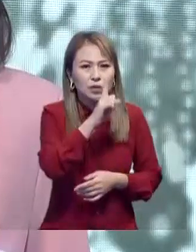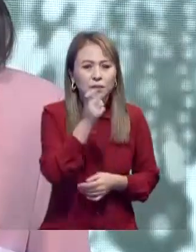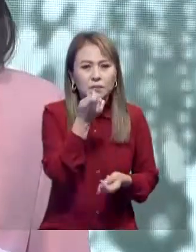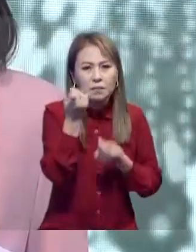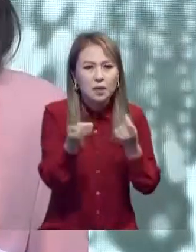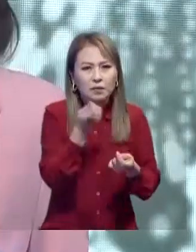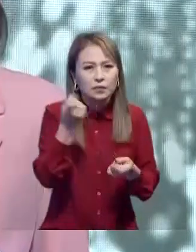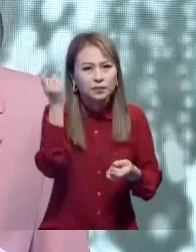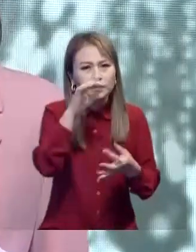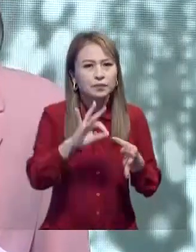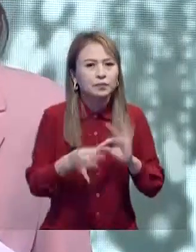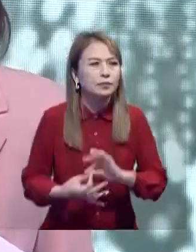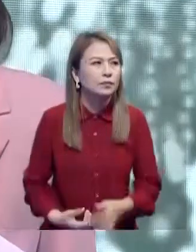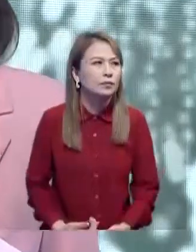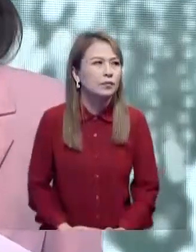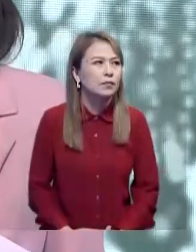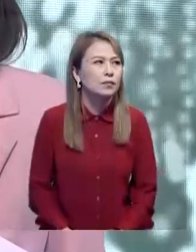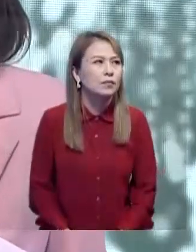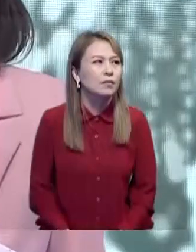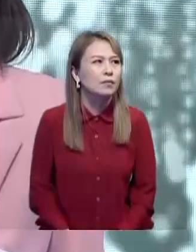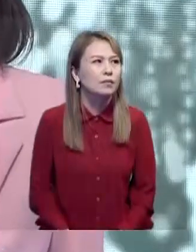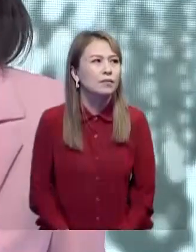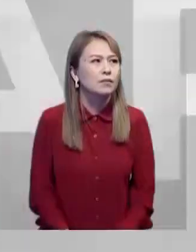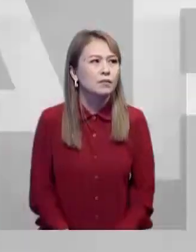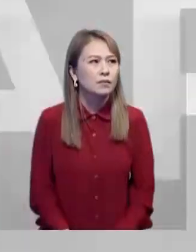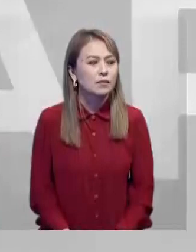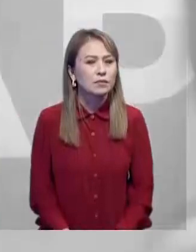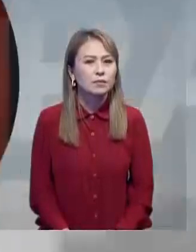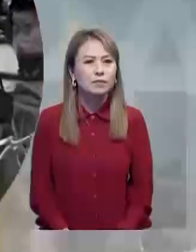дейді. Толығырақ бірер сәттен кейін Шартарап айдарында айтатын боламын.